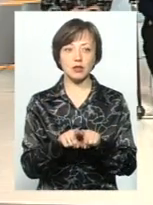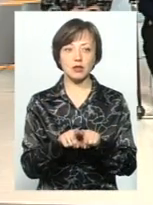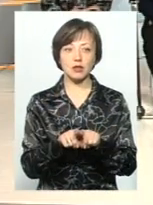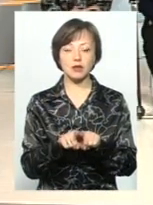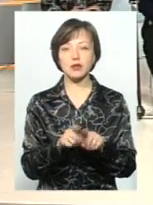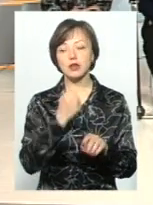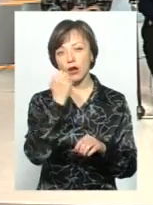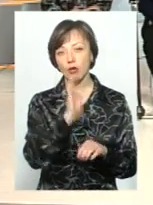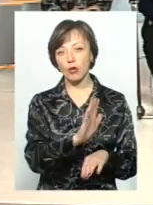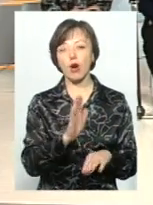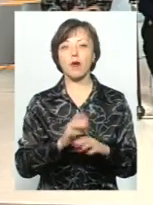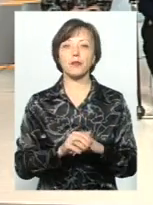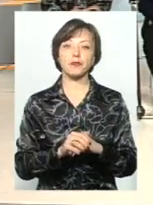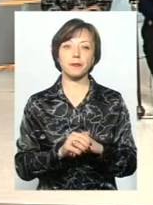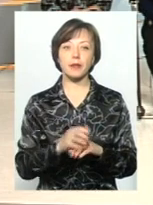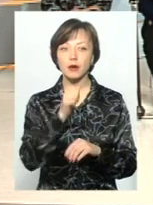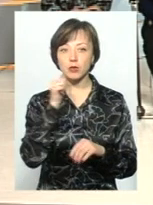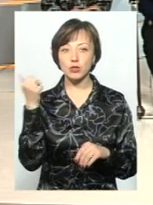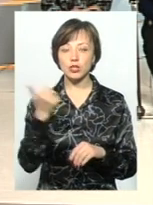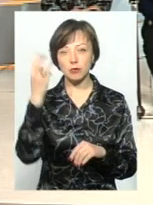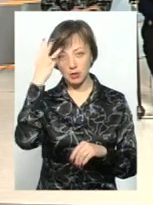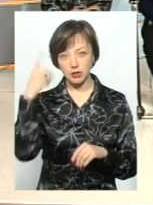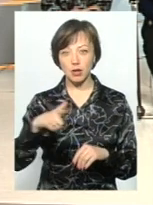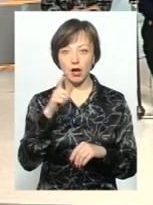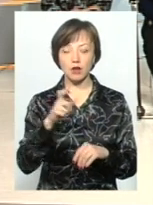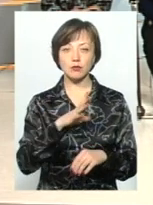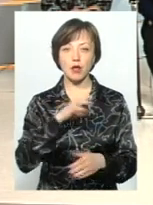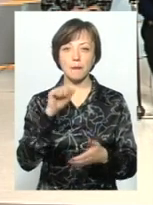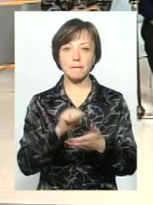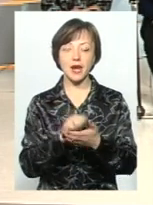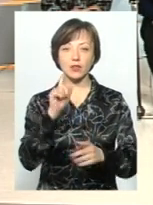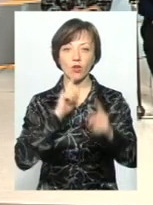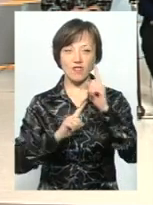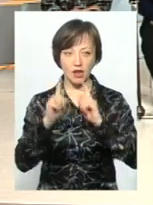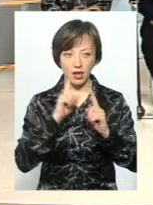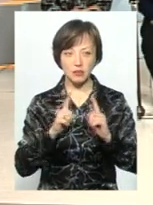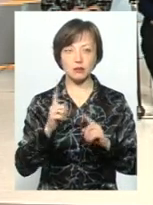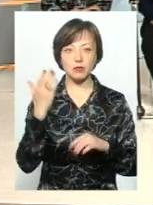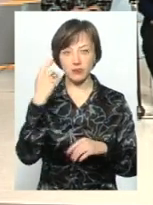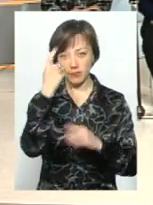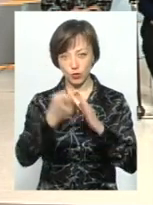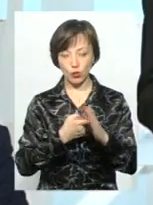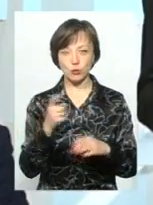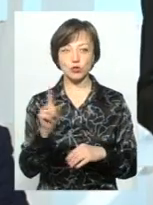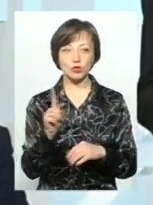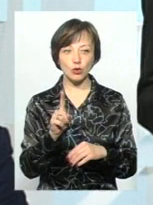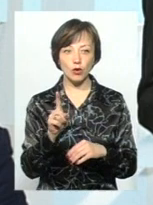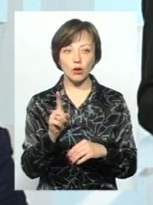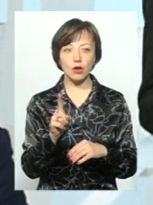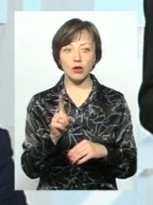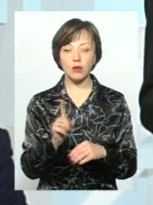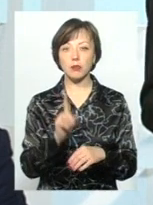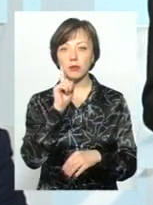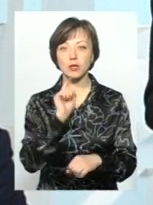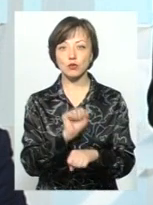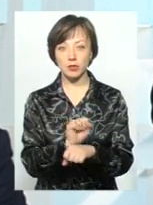Так. Добре, дякую. Минулого тижня в Хмельницькгазі відбулася навіть прес-конференція, попри те, що вже на той момент було відомо, що принаймні